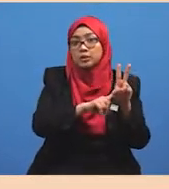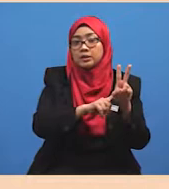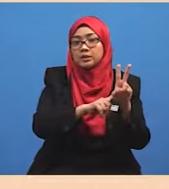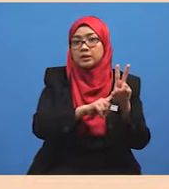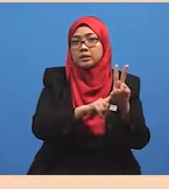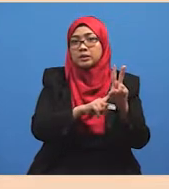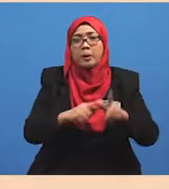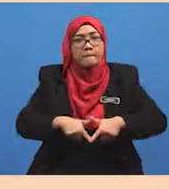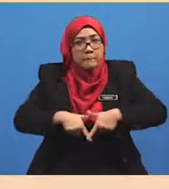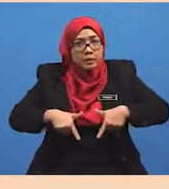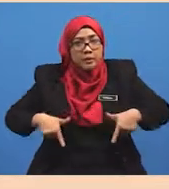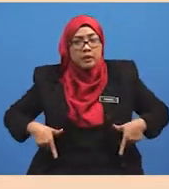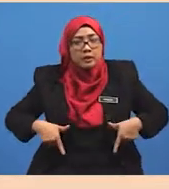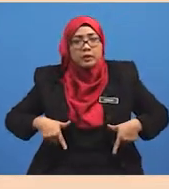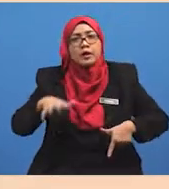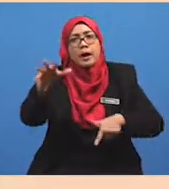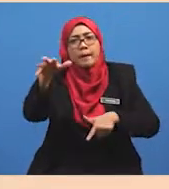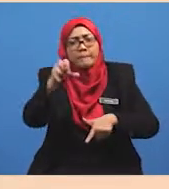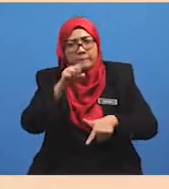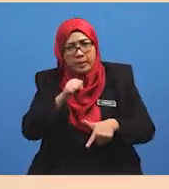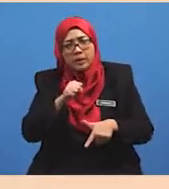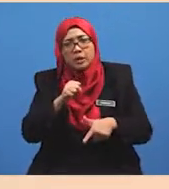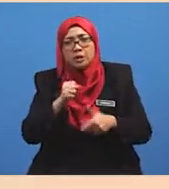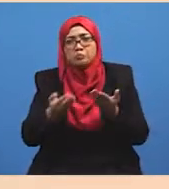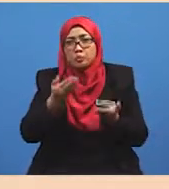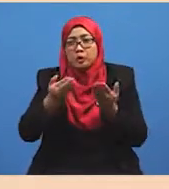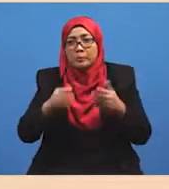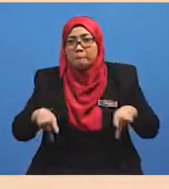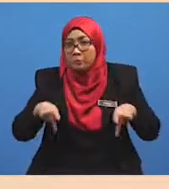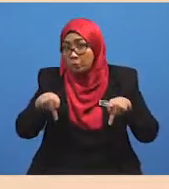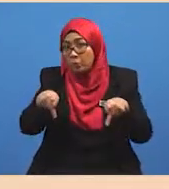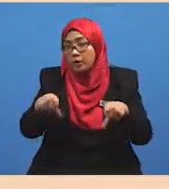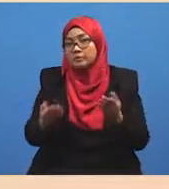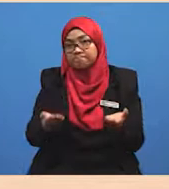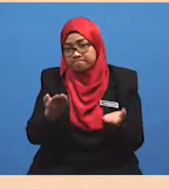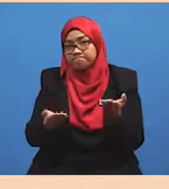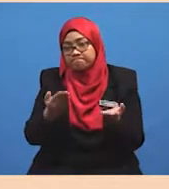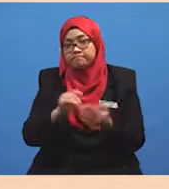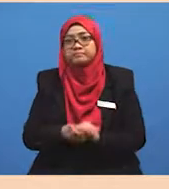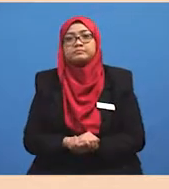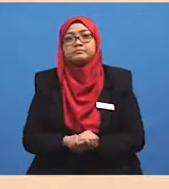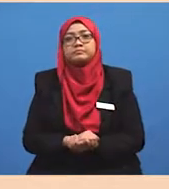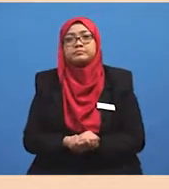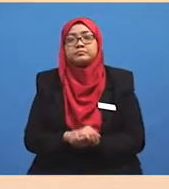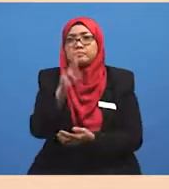berani mengambil risiko risiko bermaksud